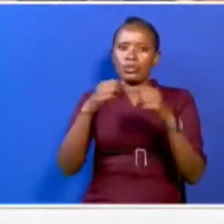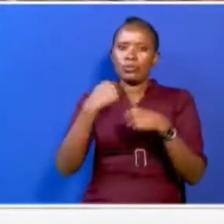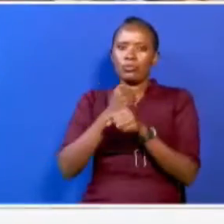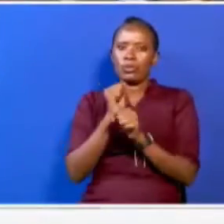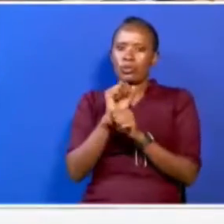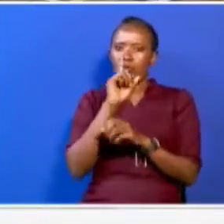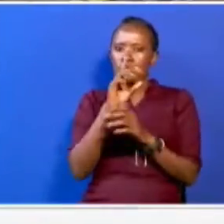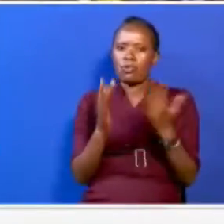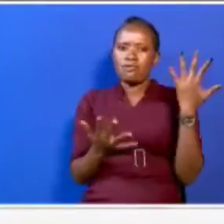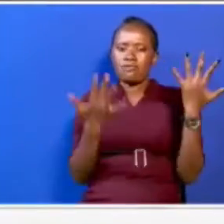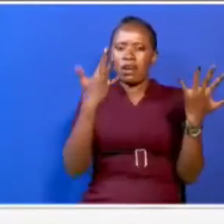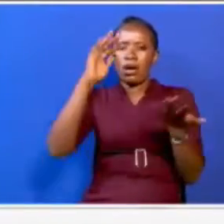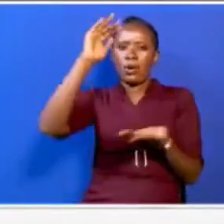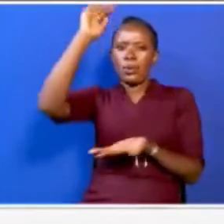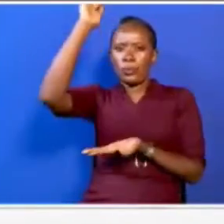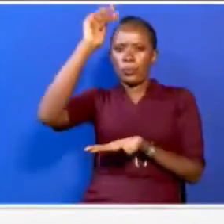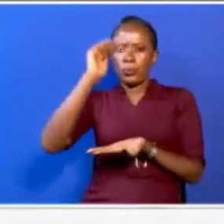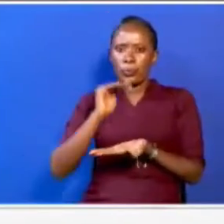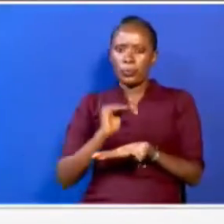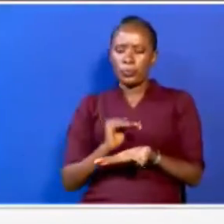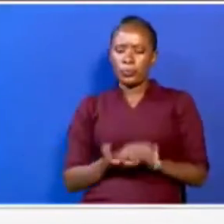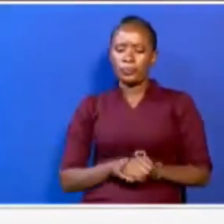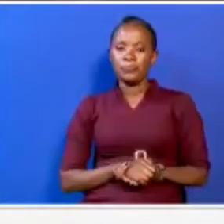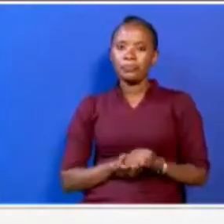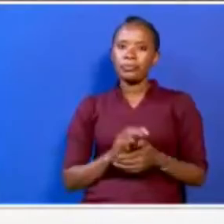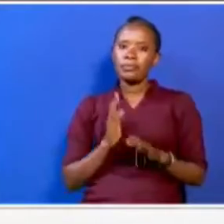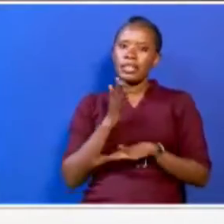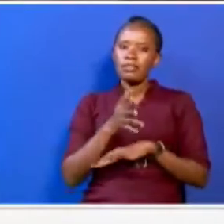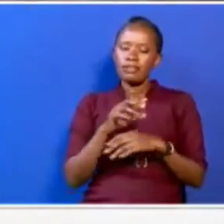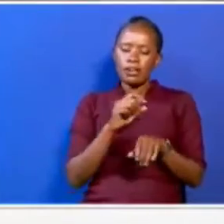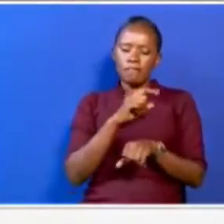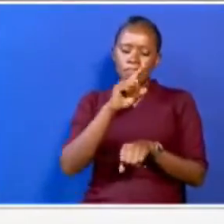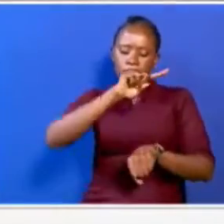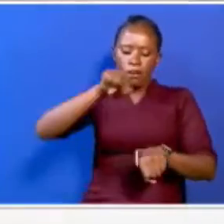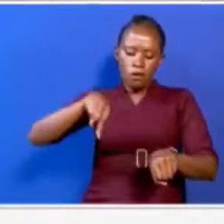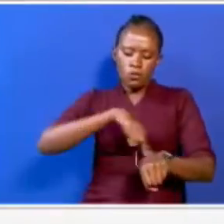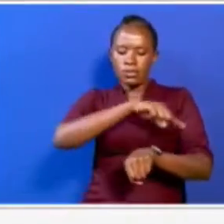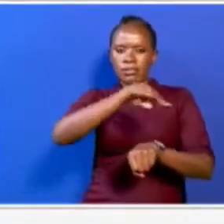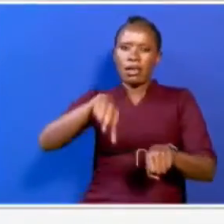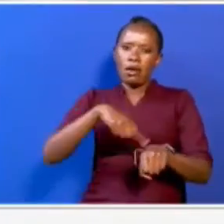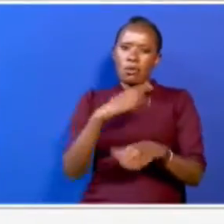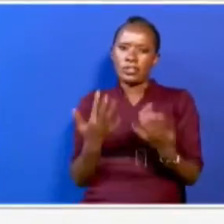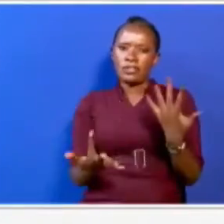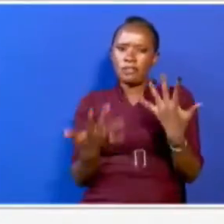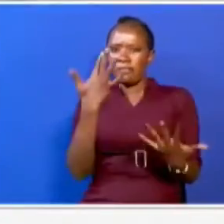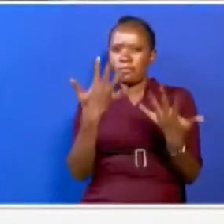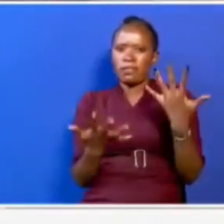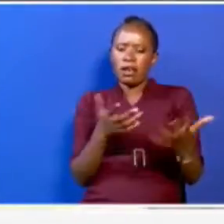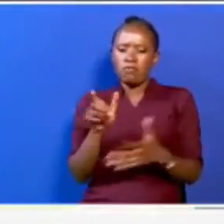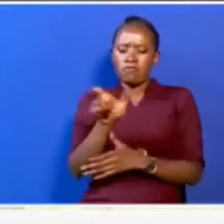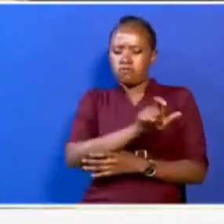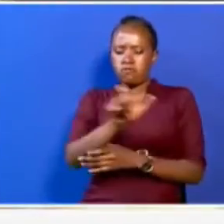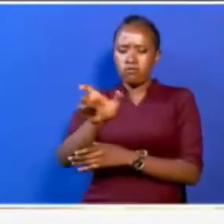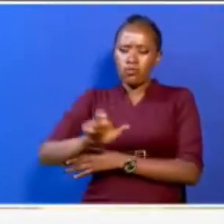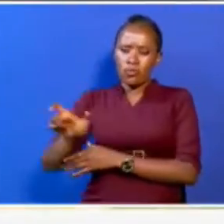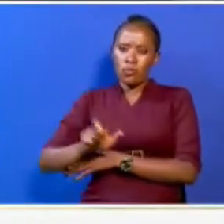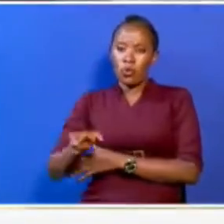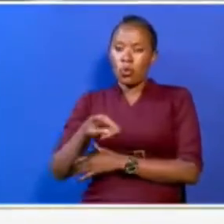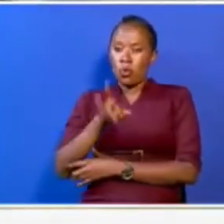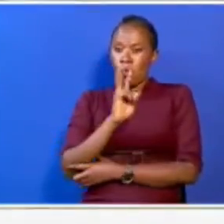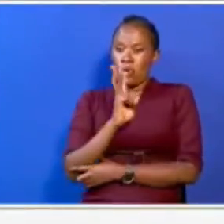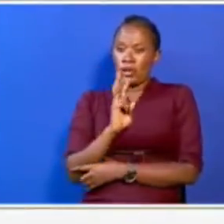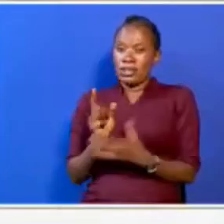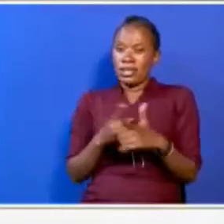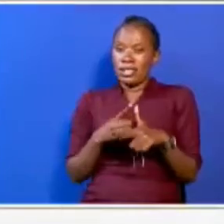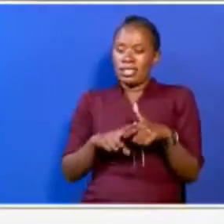kuzima moto huo. Baada ya masaa kadhaa ya kuzima moto mkubwa uliozuka, taswira ya mlipuko wa mitungi